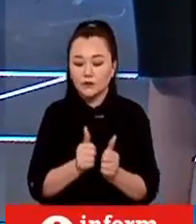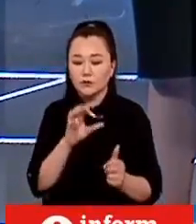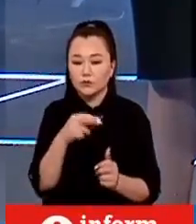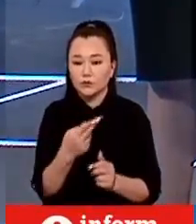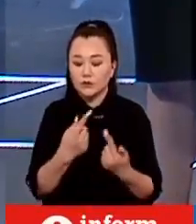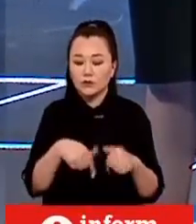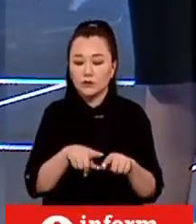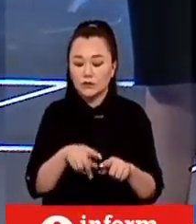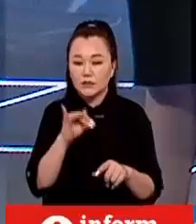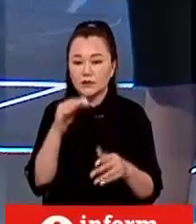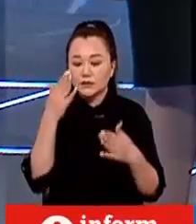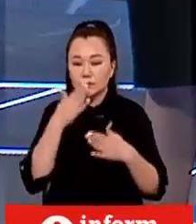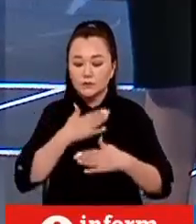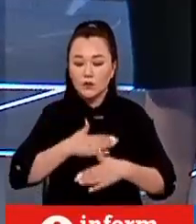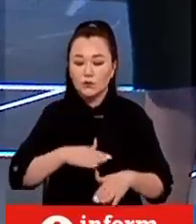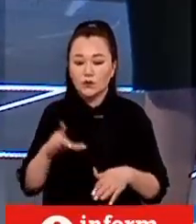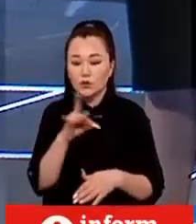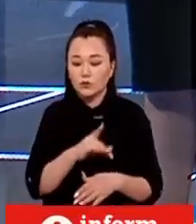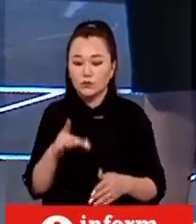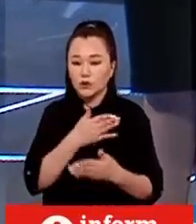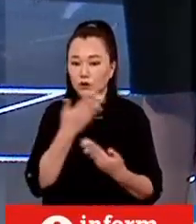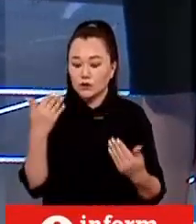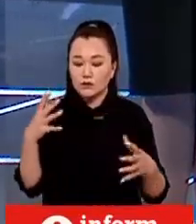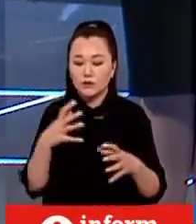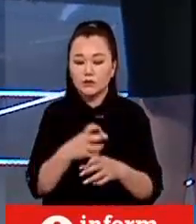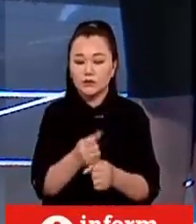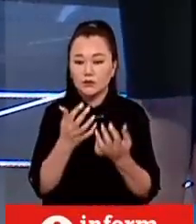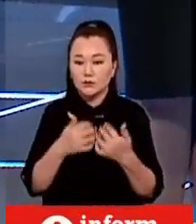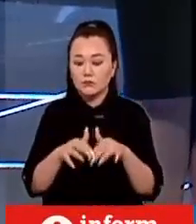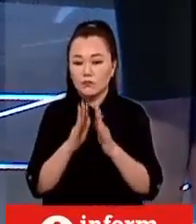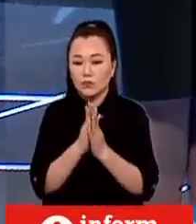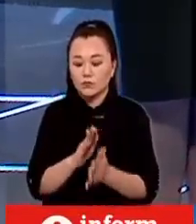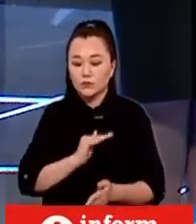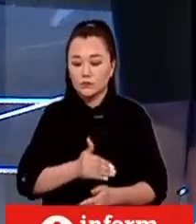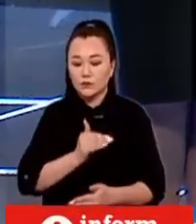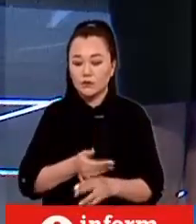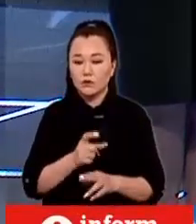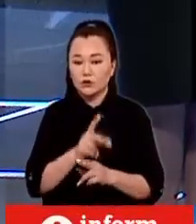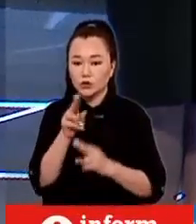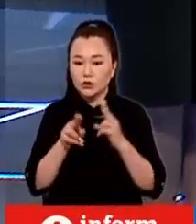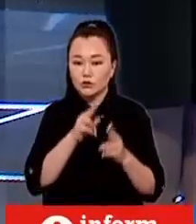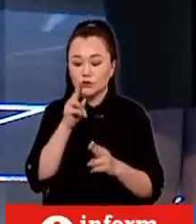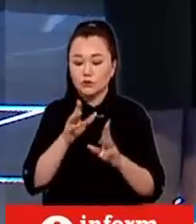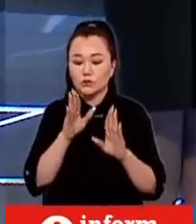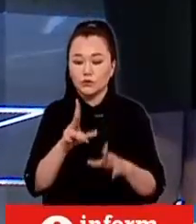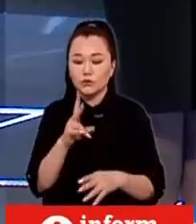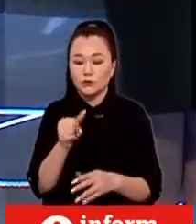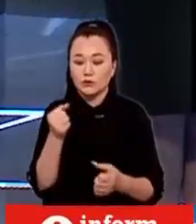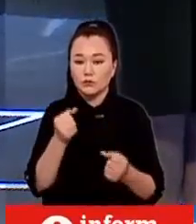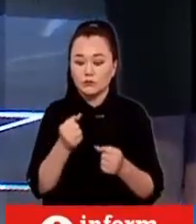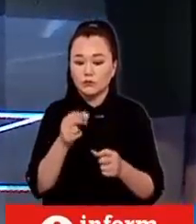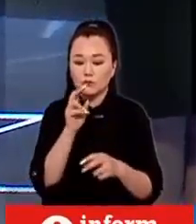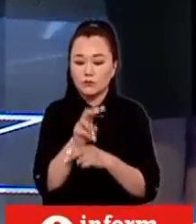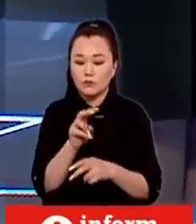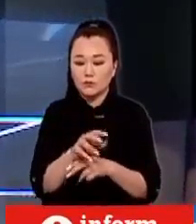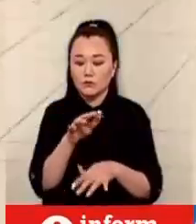объектов и спальных районов нет. Сократить их количество просят и предприниматели, которые жалуются не только на отток посетителей.